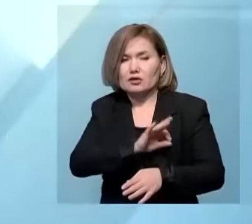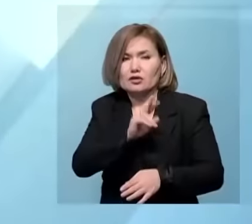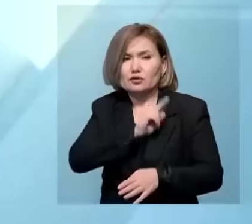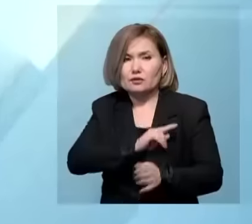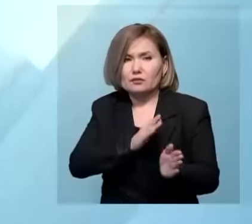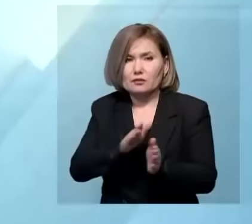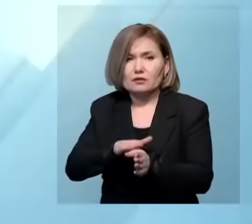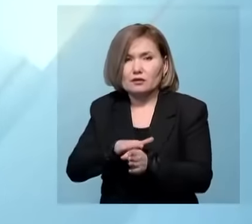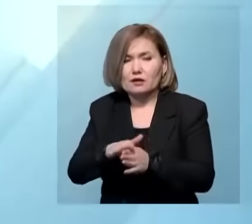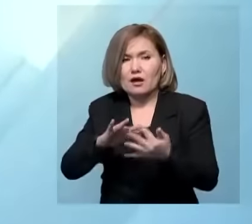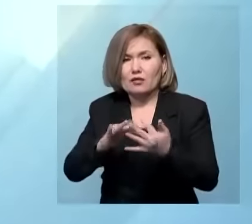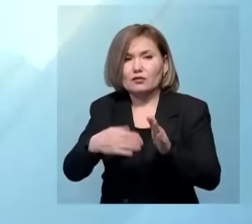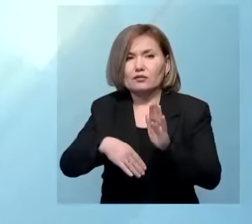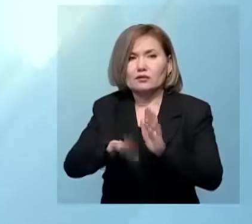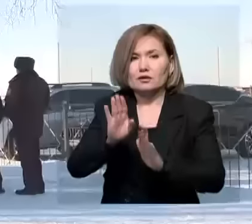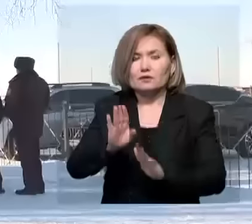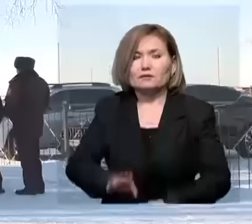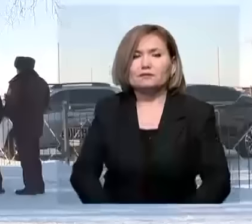нәтижесі екенін айтады.